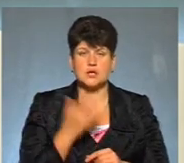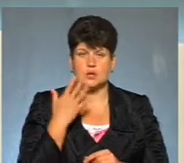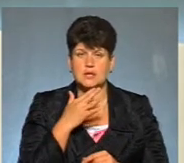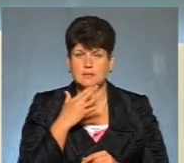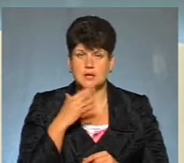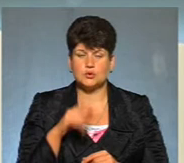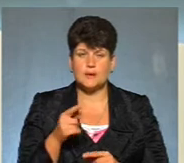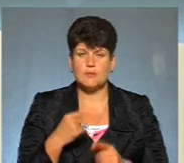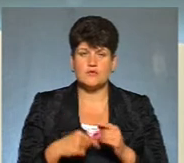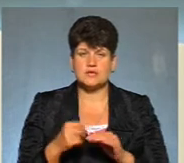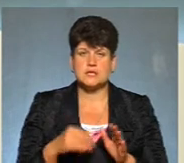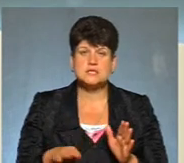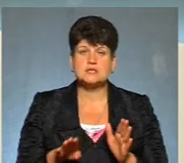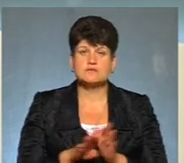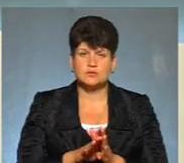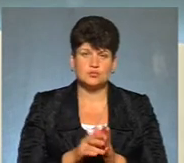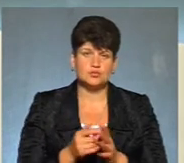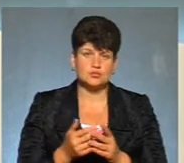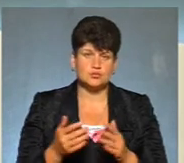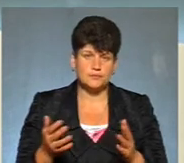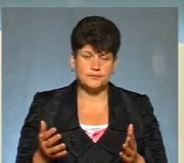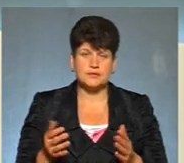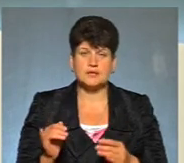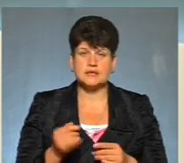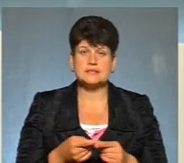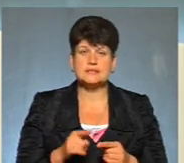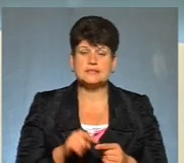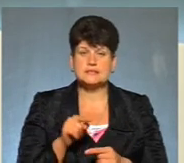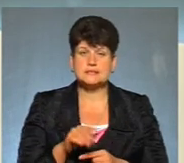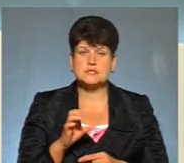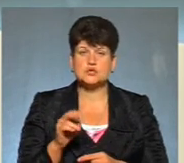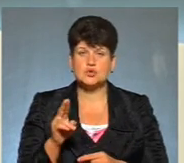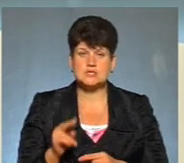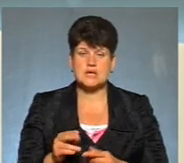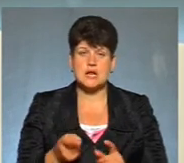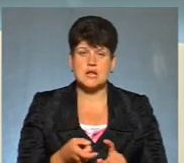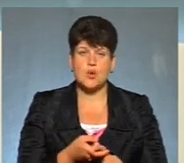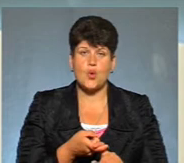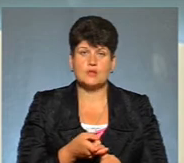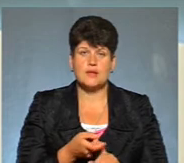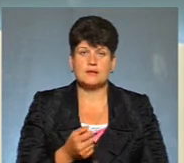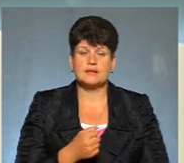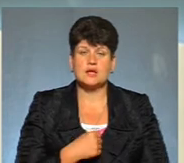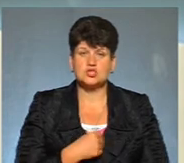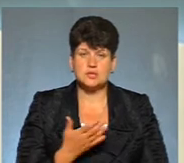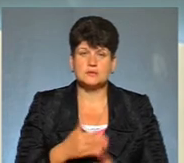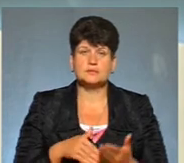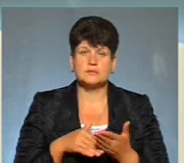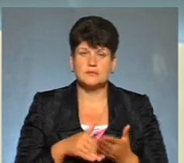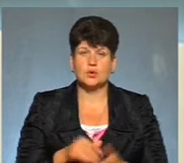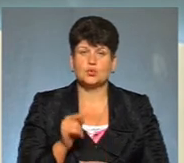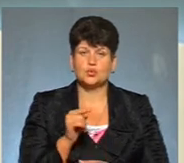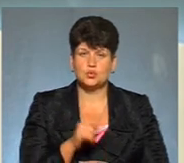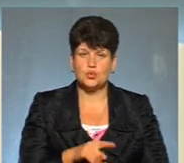з відпусток і тому подібне. І оці соціальні контакти, на жаль, і сприяють тому,